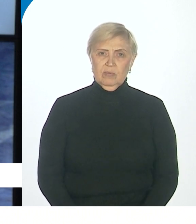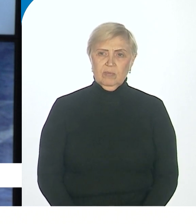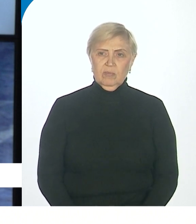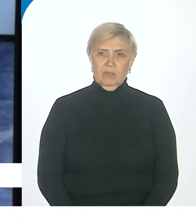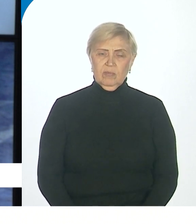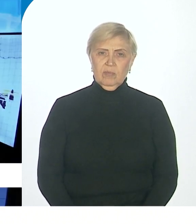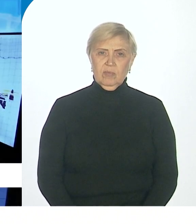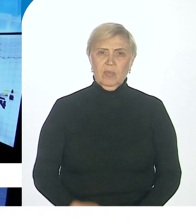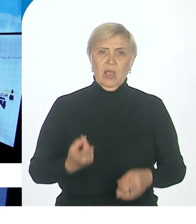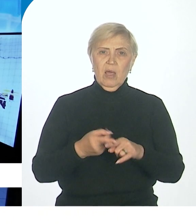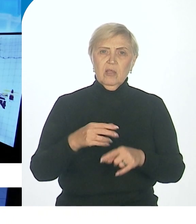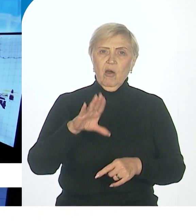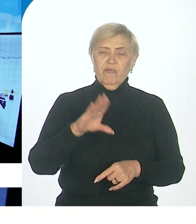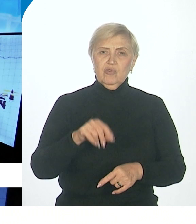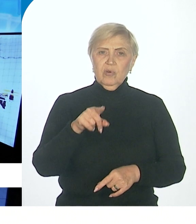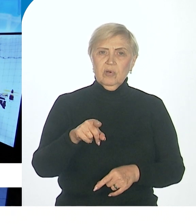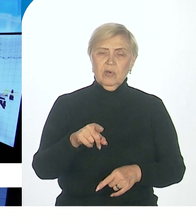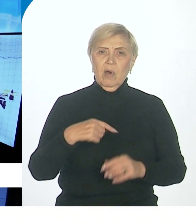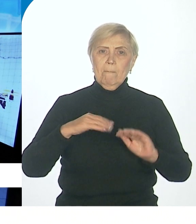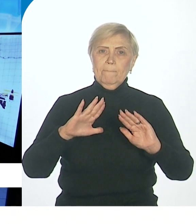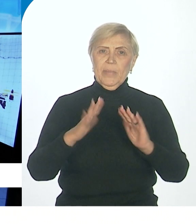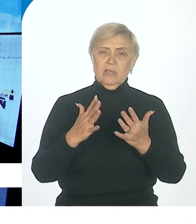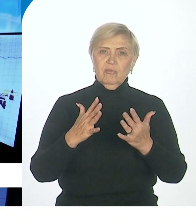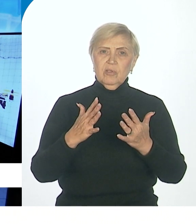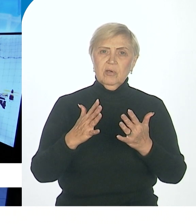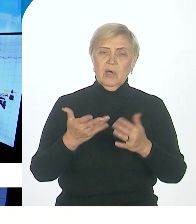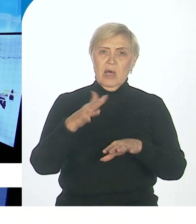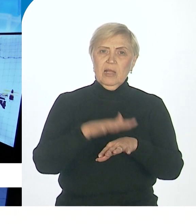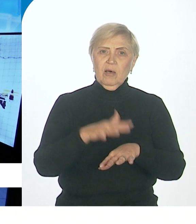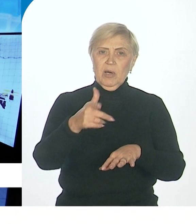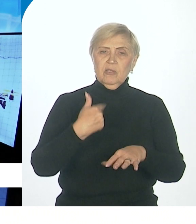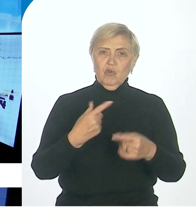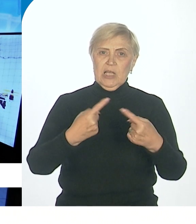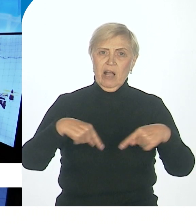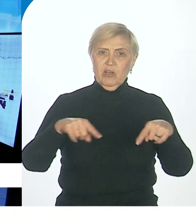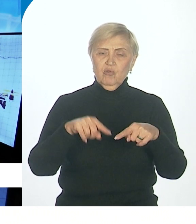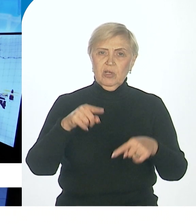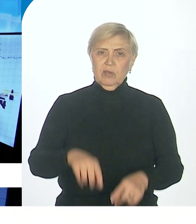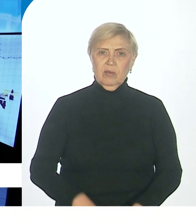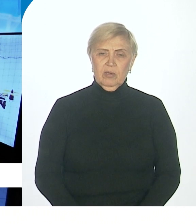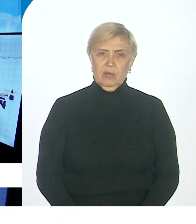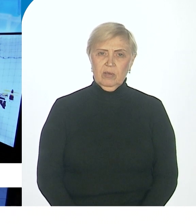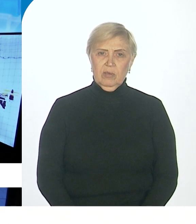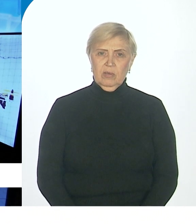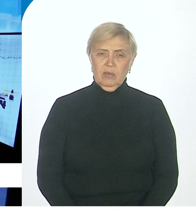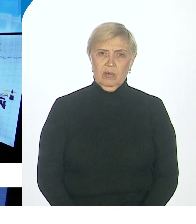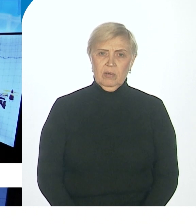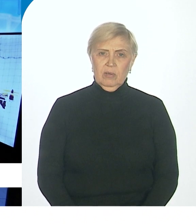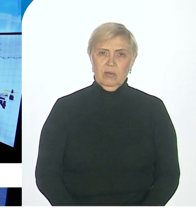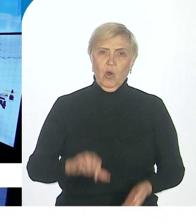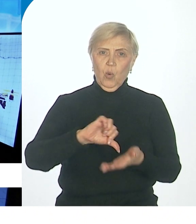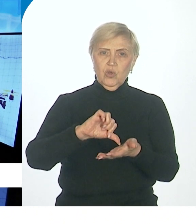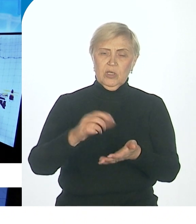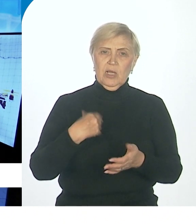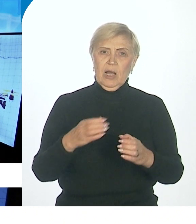изучаем. Это все происходит, это на базе Кванториума все, вот, базирование вот этой команды? Участники